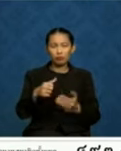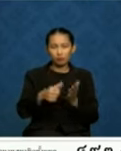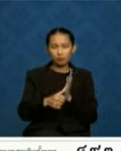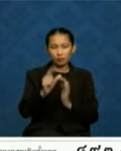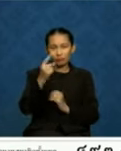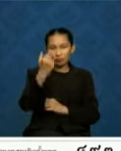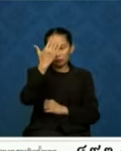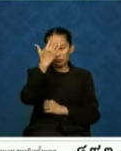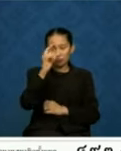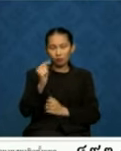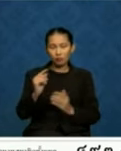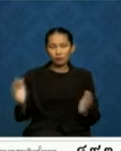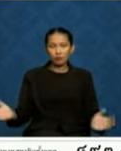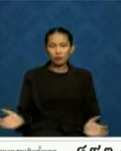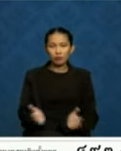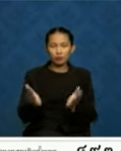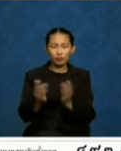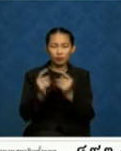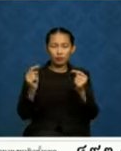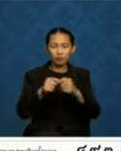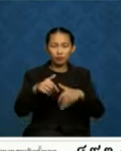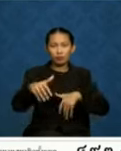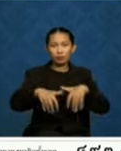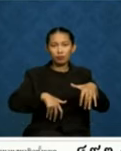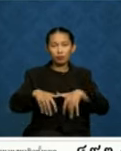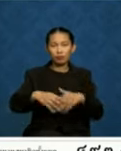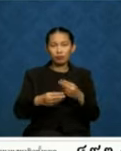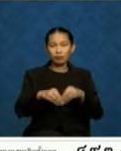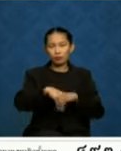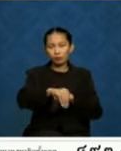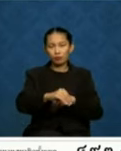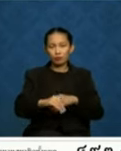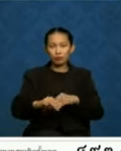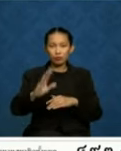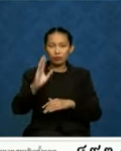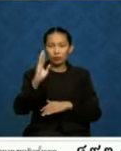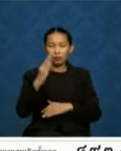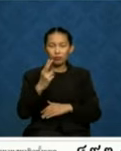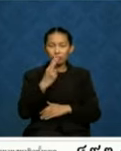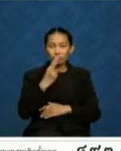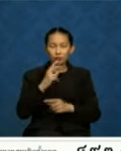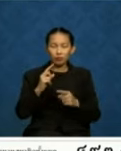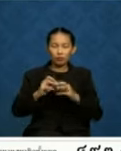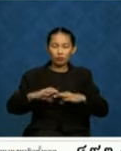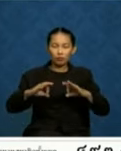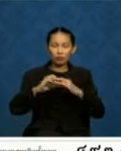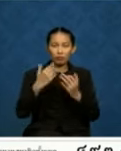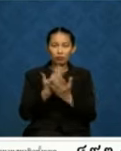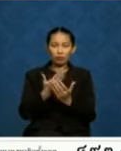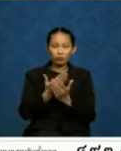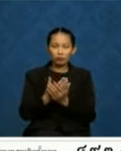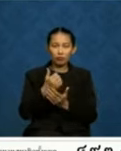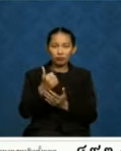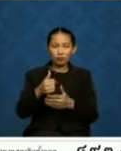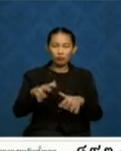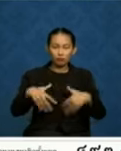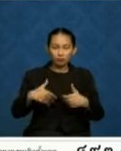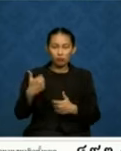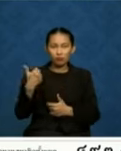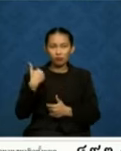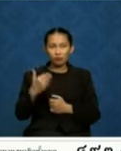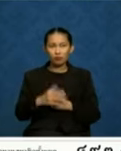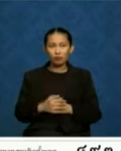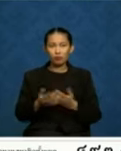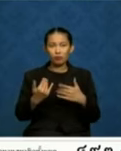พื่อส่งเสริมให้พี่น้องชาวไร่ใบยาสูบเนี่ยครับได้อยู่ได้แล้วก็มีราคาที่ดีขึ้นนะครับส่ว